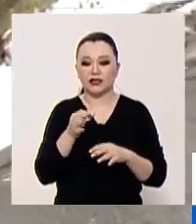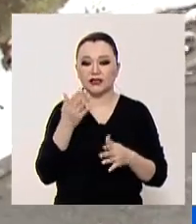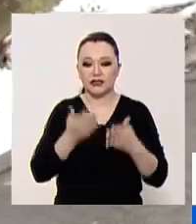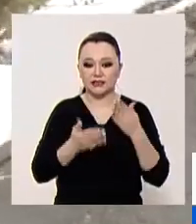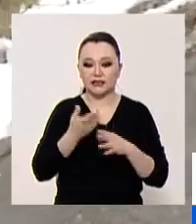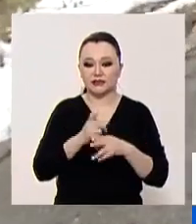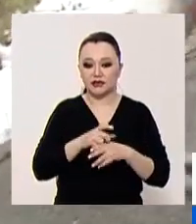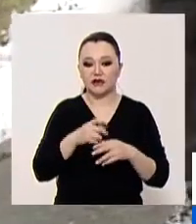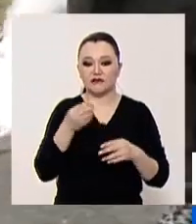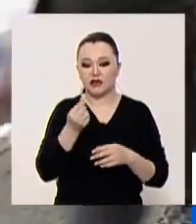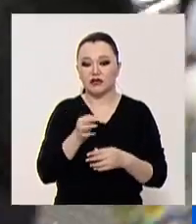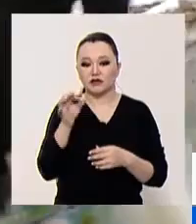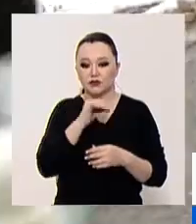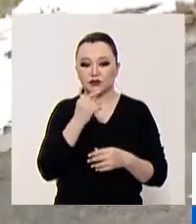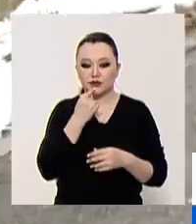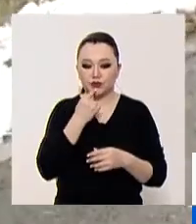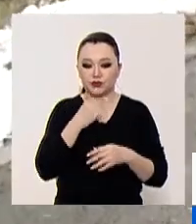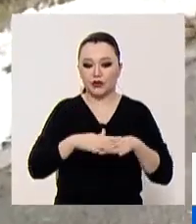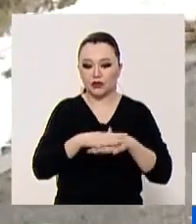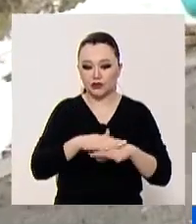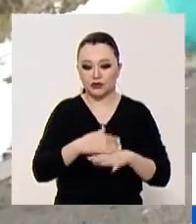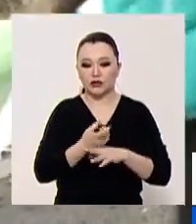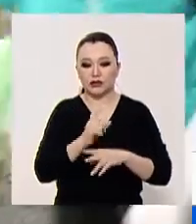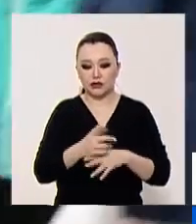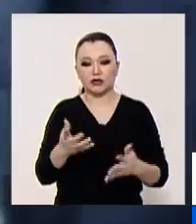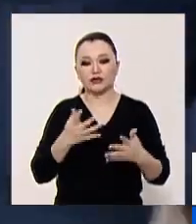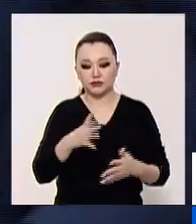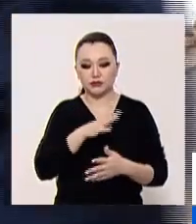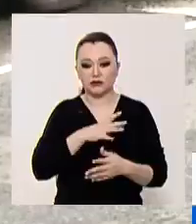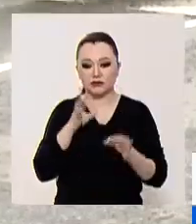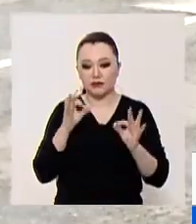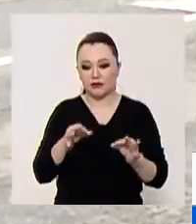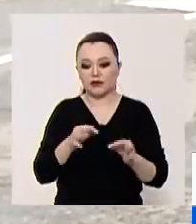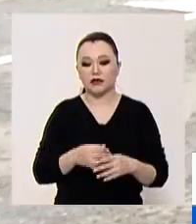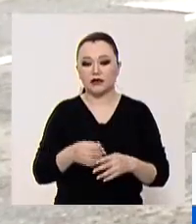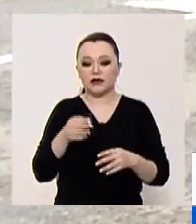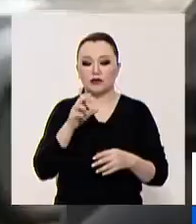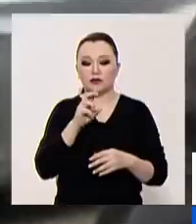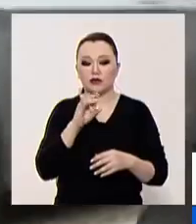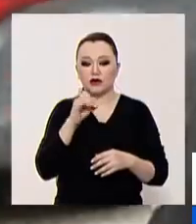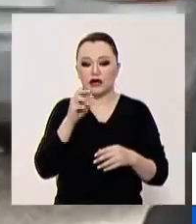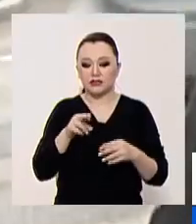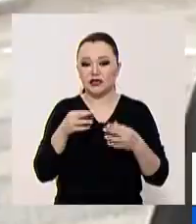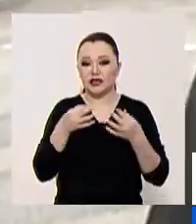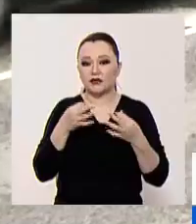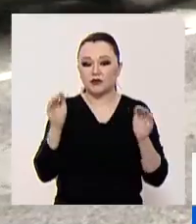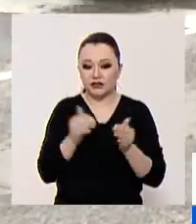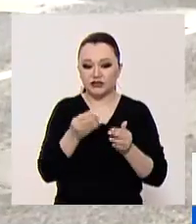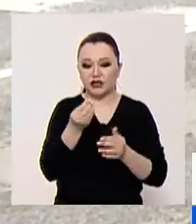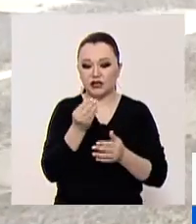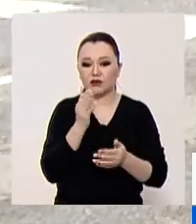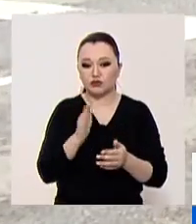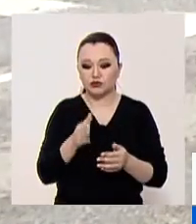Если это не приведет к финансовым затруднениям народа, то, конечно, было бы правильно. Бюрократия уменьшится, средства пойдут,